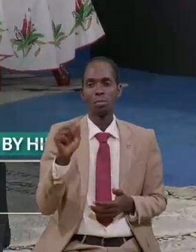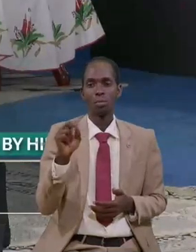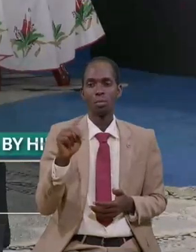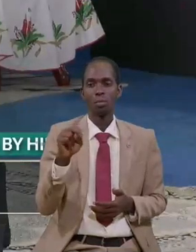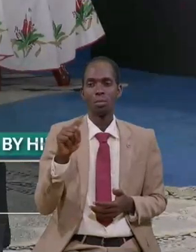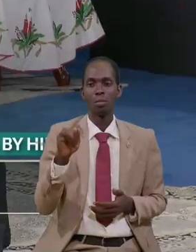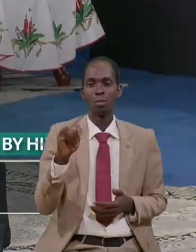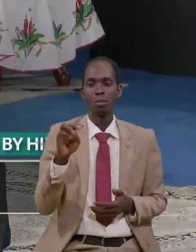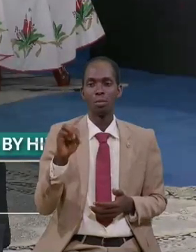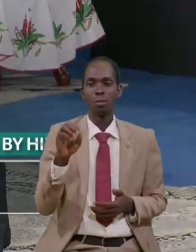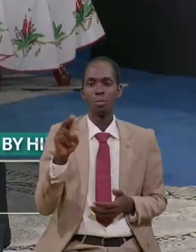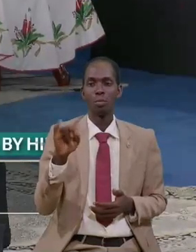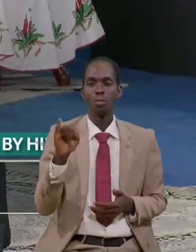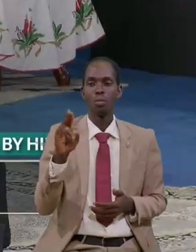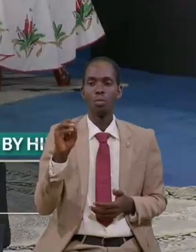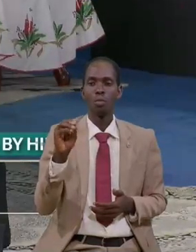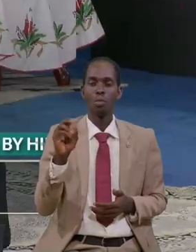ceux qui sont